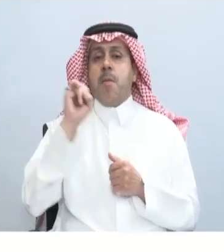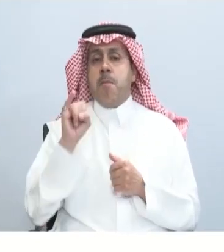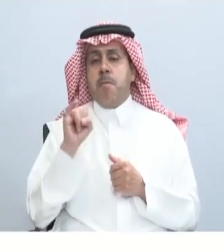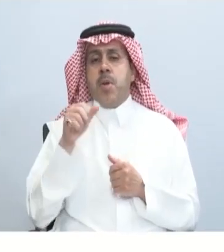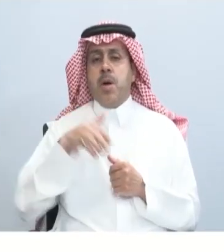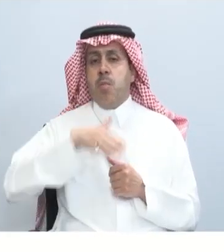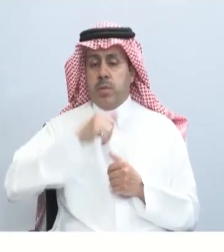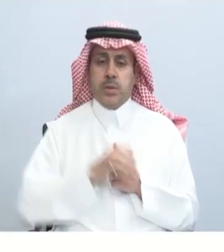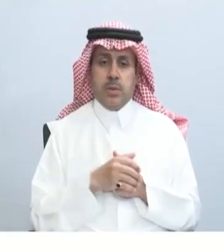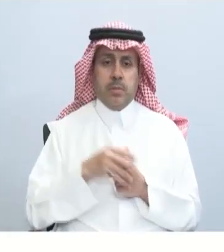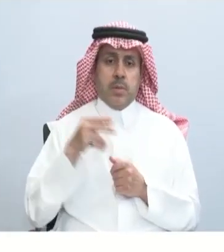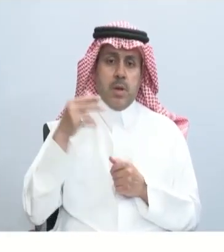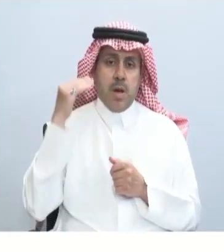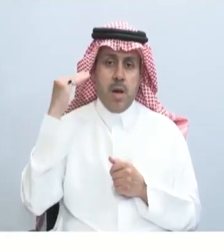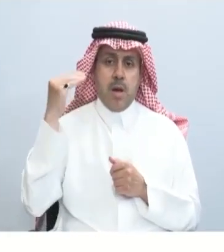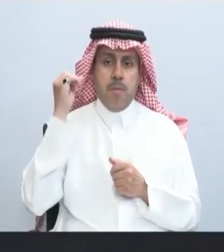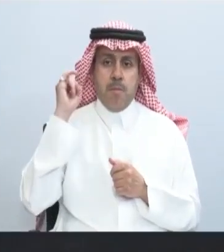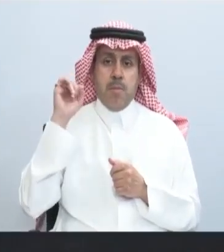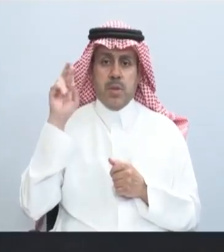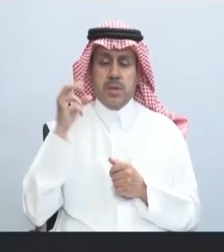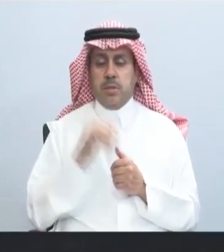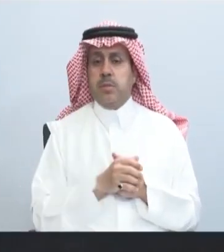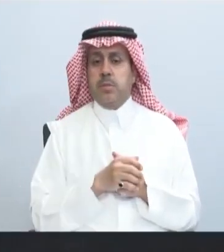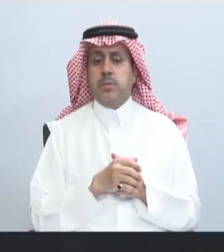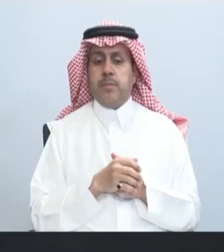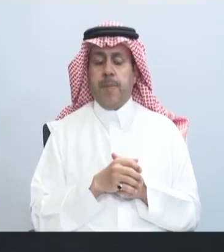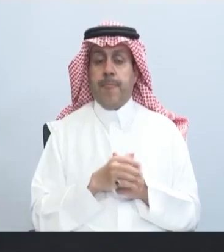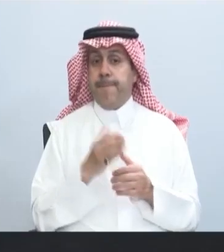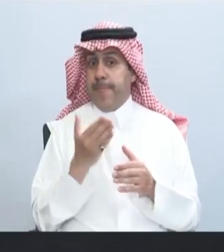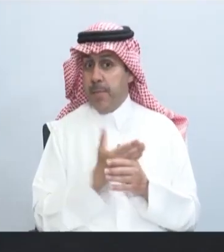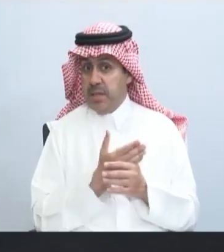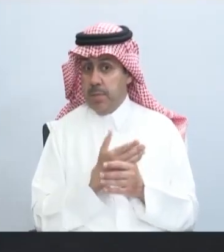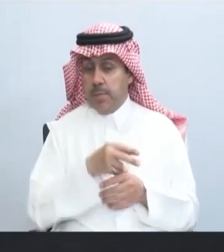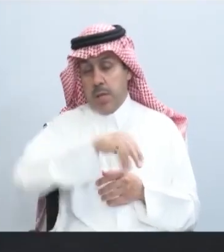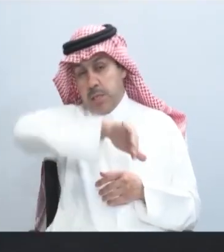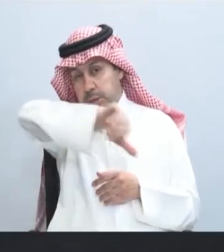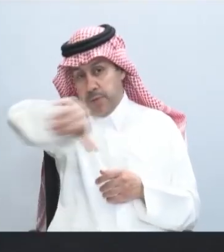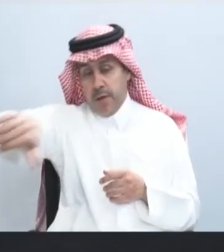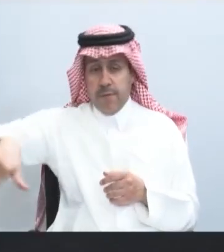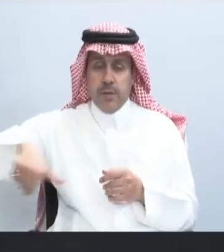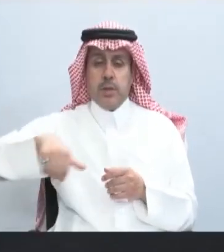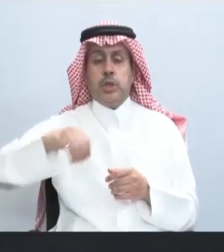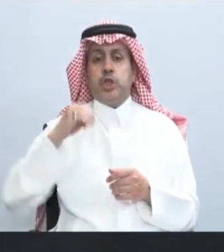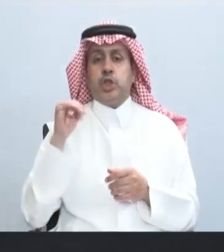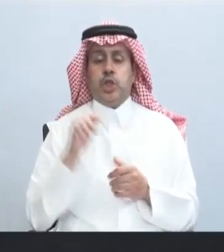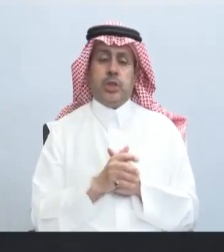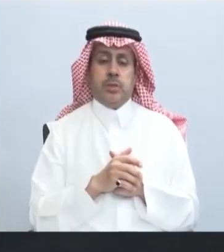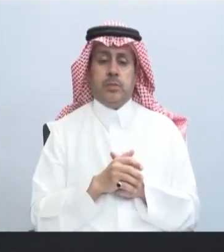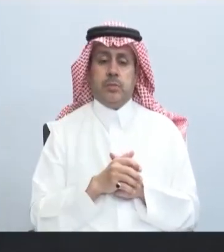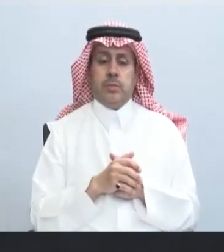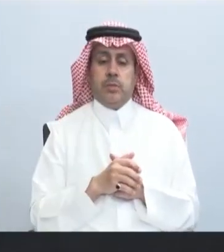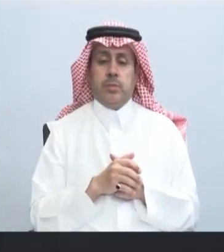المطلب ما سبب التفات قريش بقياده خالد من الخلف نعم